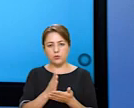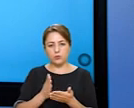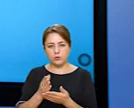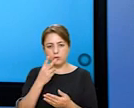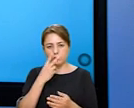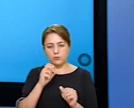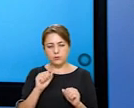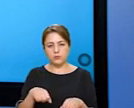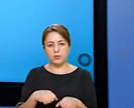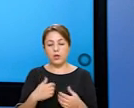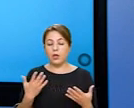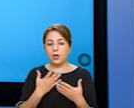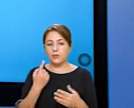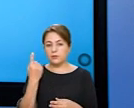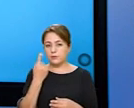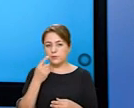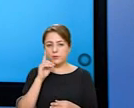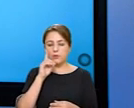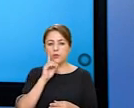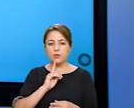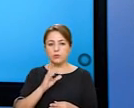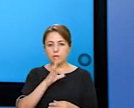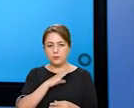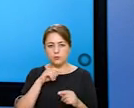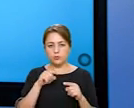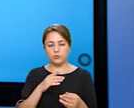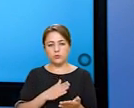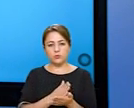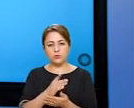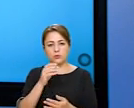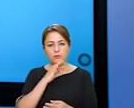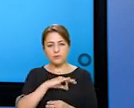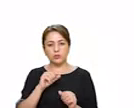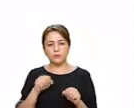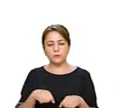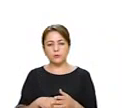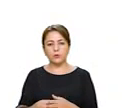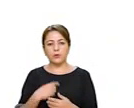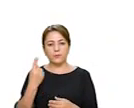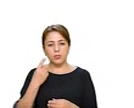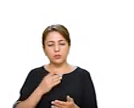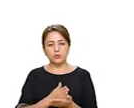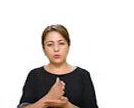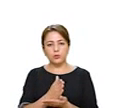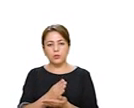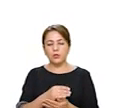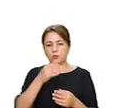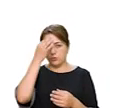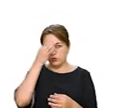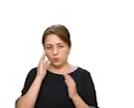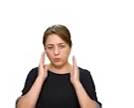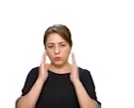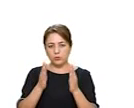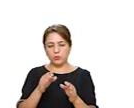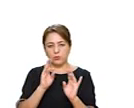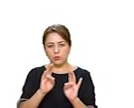ko'rib chiqaylik. Qaysi biri sizga qulaylik yaratsa, ana o'sha usuldan foydalanishingiz mumkin. Demak, birinchi usul. To'g'ridan to'g'ri